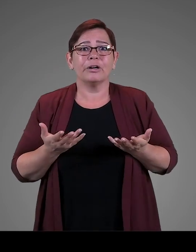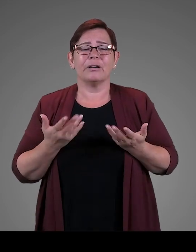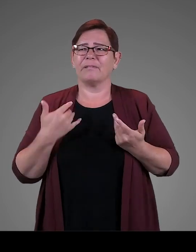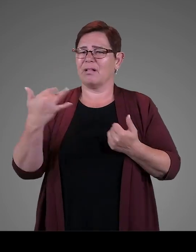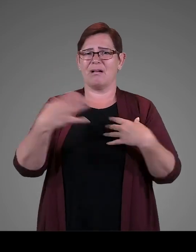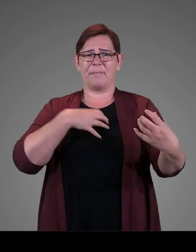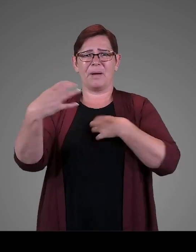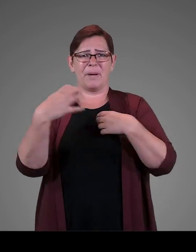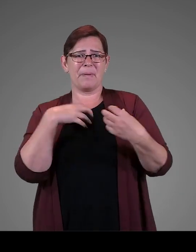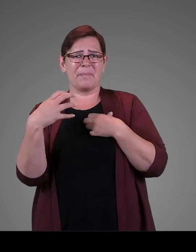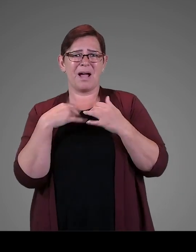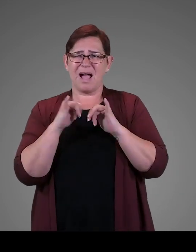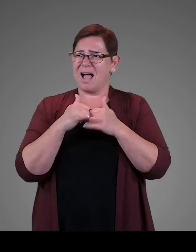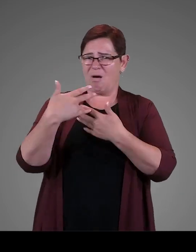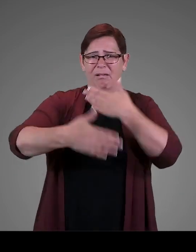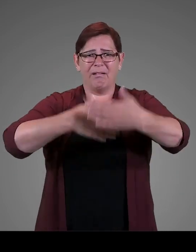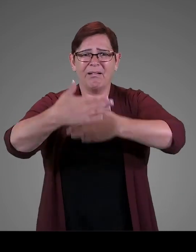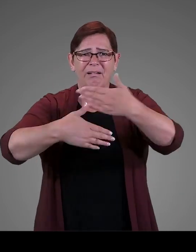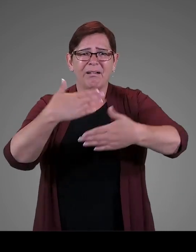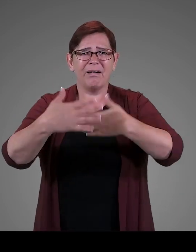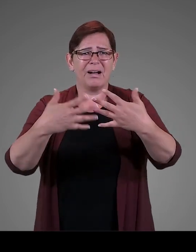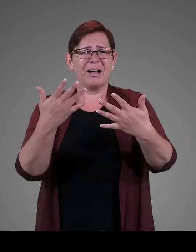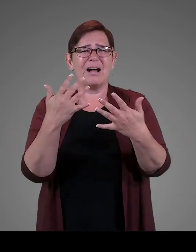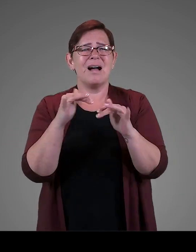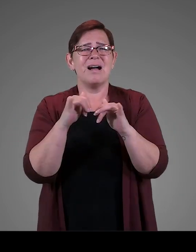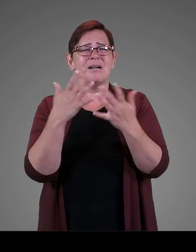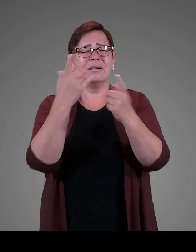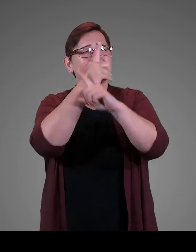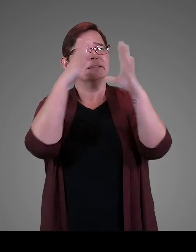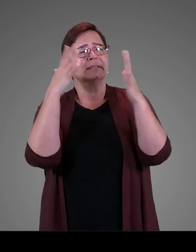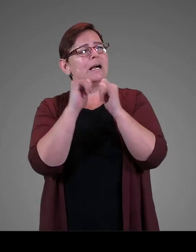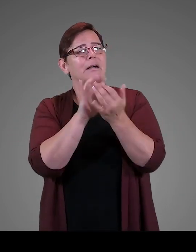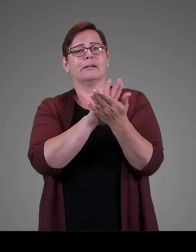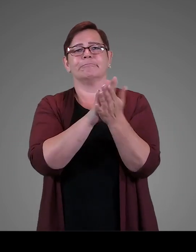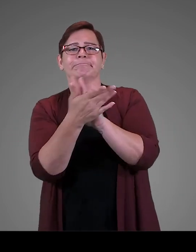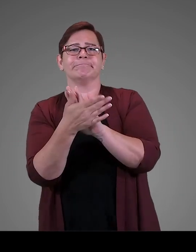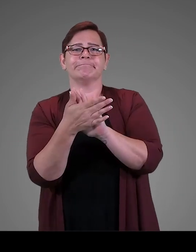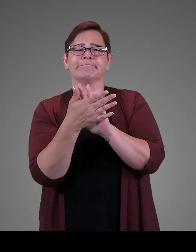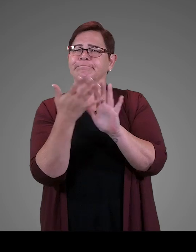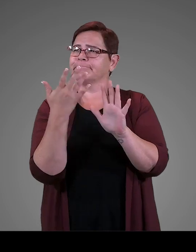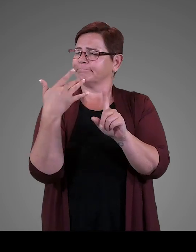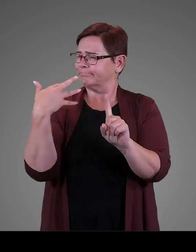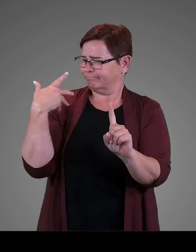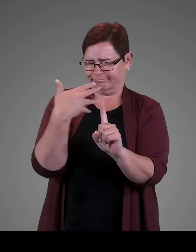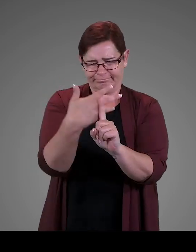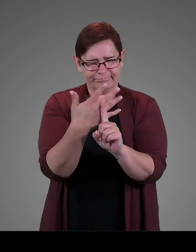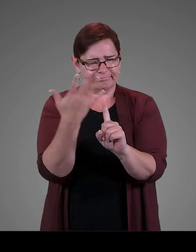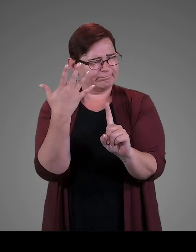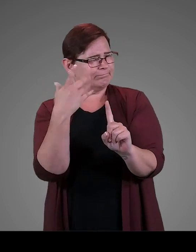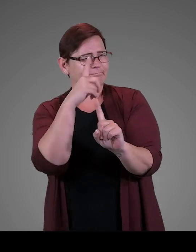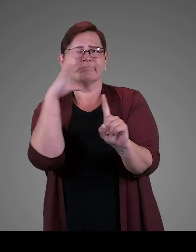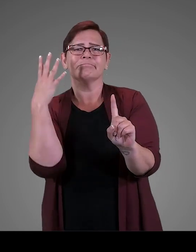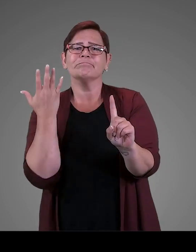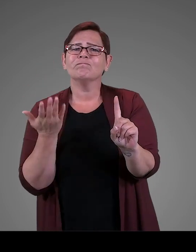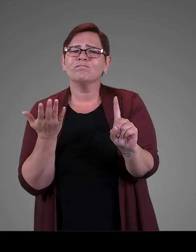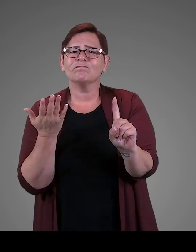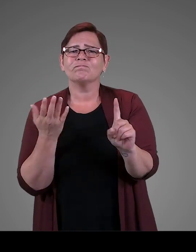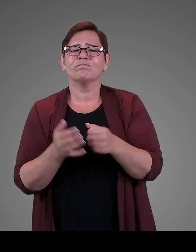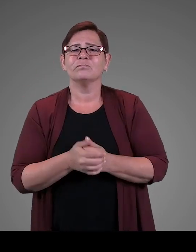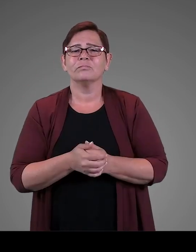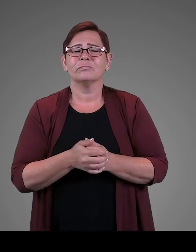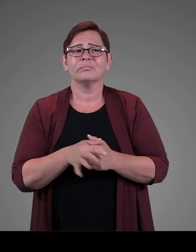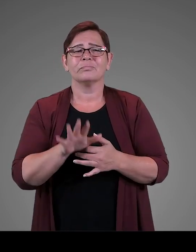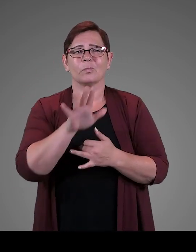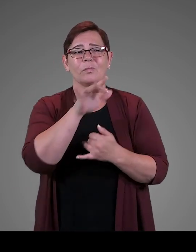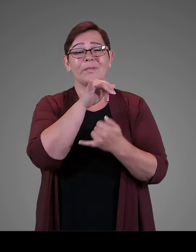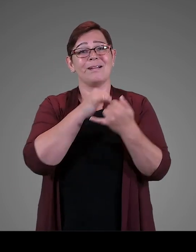on est arrivé ici, puis on a plein de plaintes sur comment ça va. Est-ce qu'on peut imaginer autrement comment ça pouvait